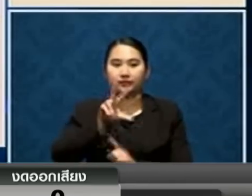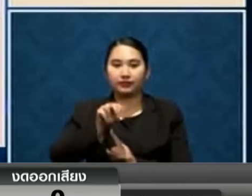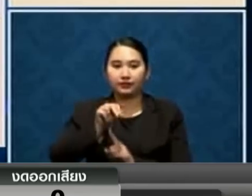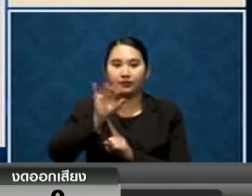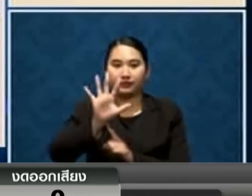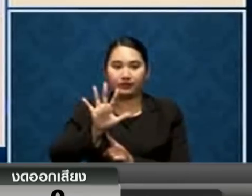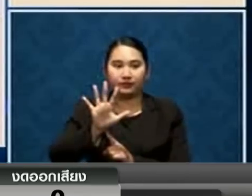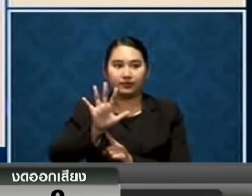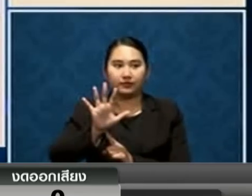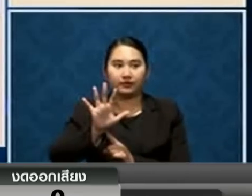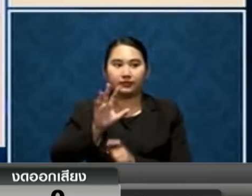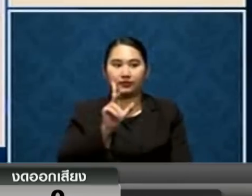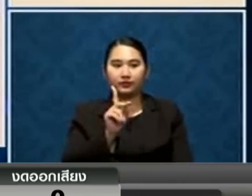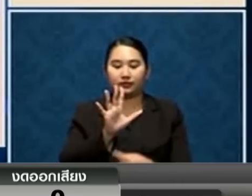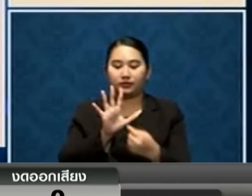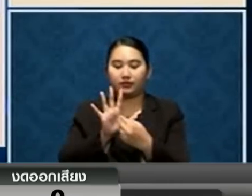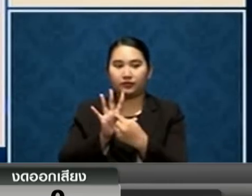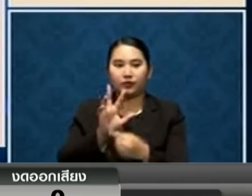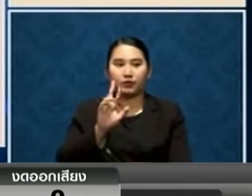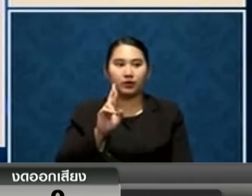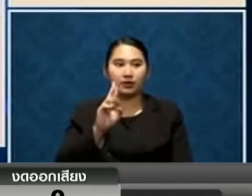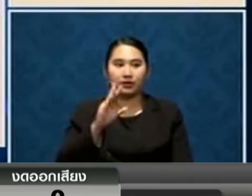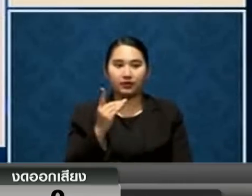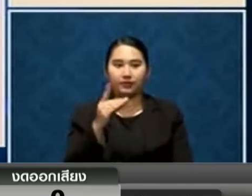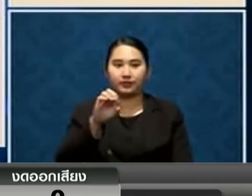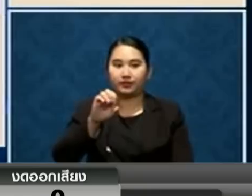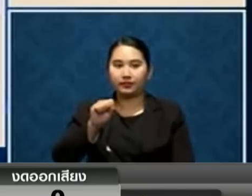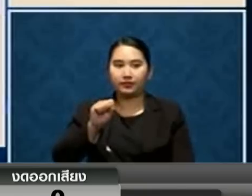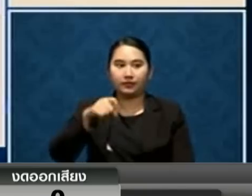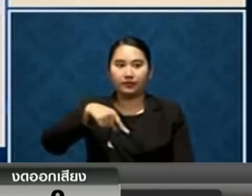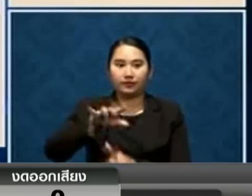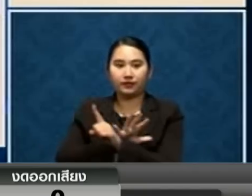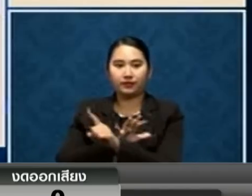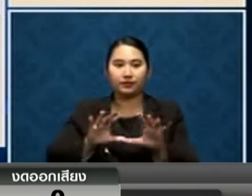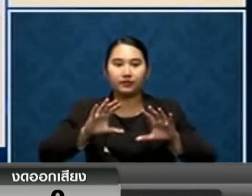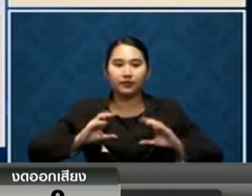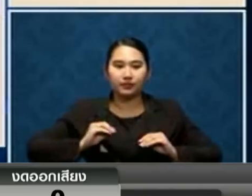35นายกูรดิษฐ์จันทร์ศรีชวาลา เห็นชอบครับ